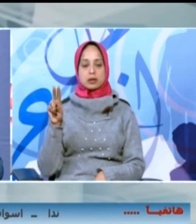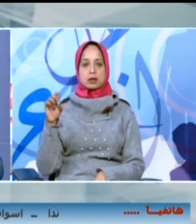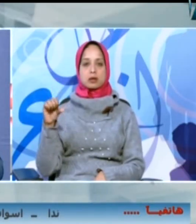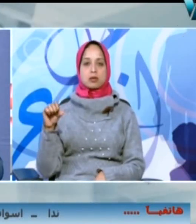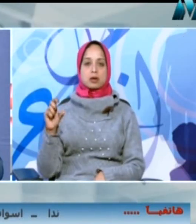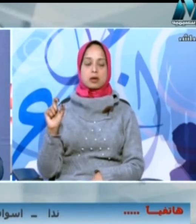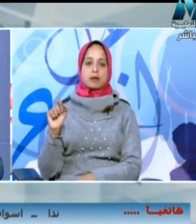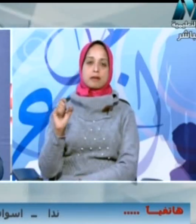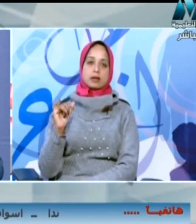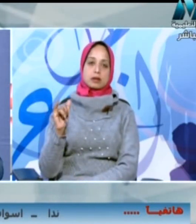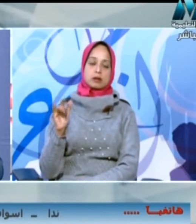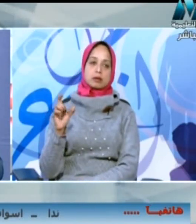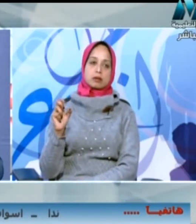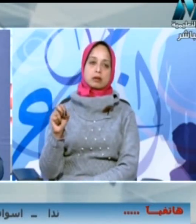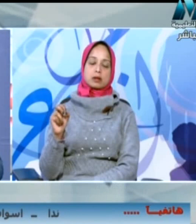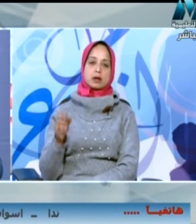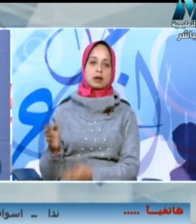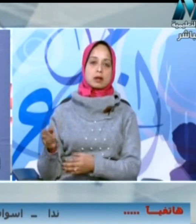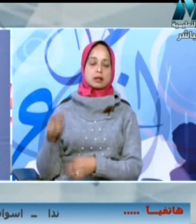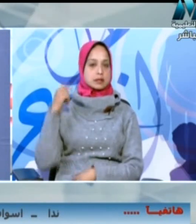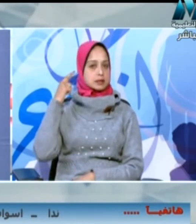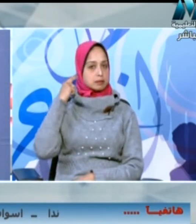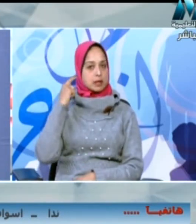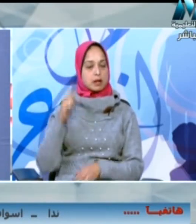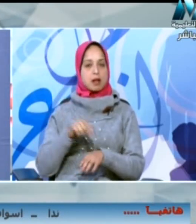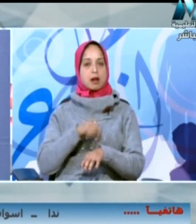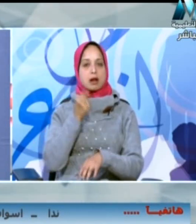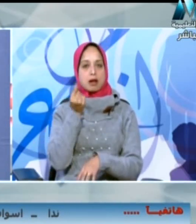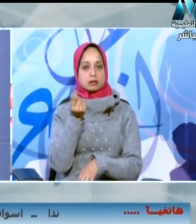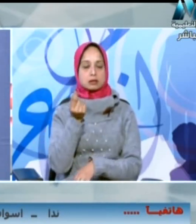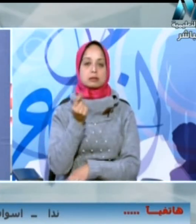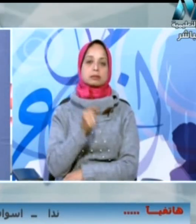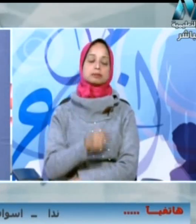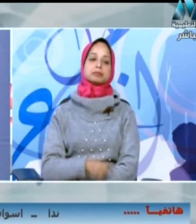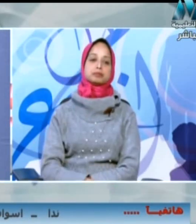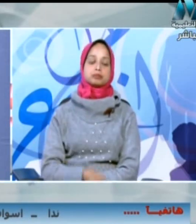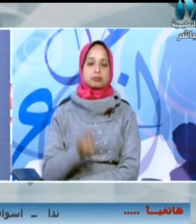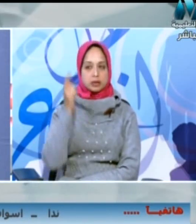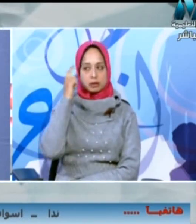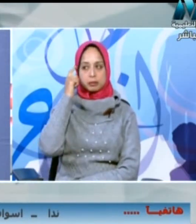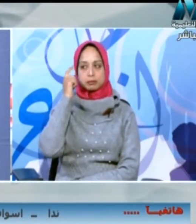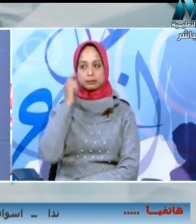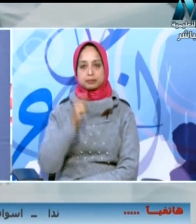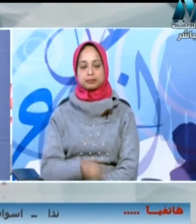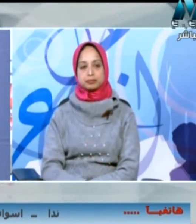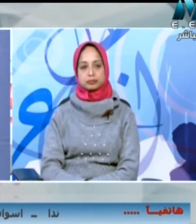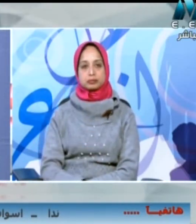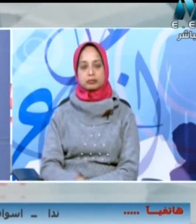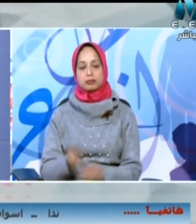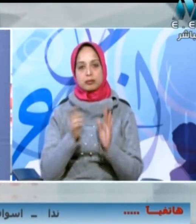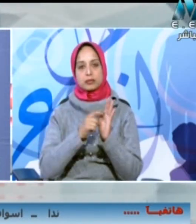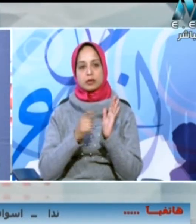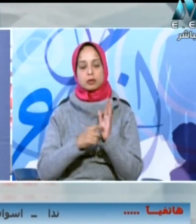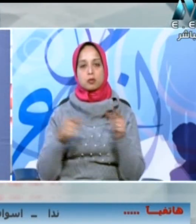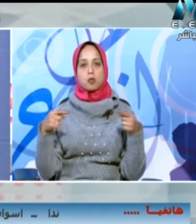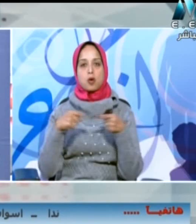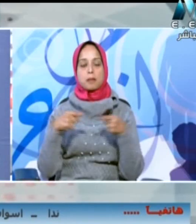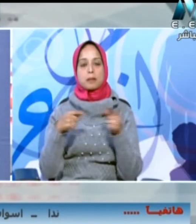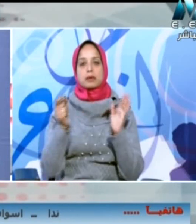لا شكرا يا مستر. خليكي معايا لدى لحظة. انت معايا؟ اه. قانون المقابلة وقانون التصفية